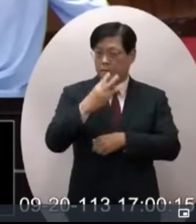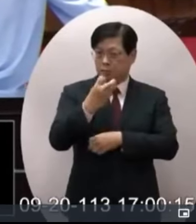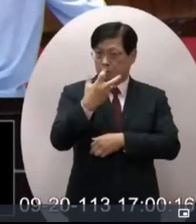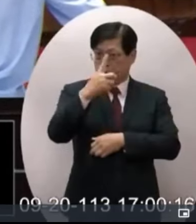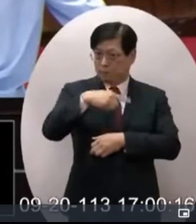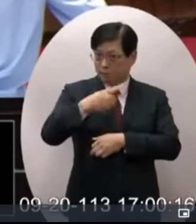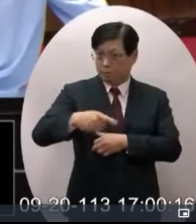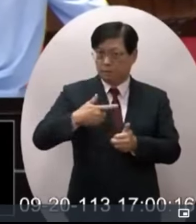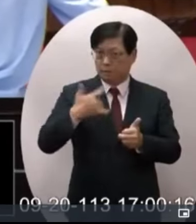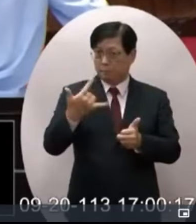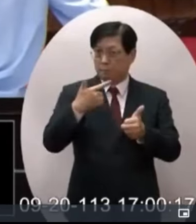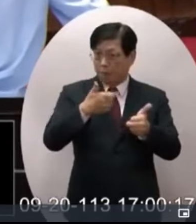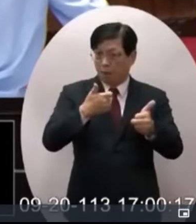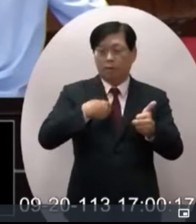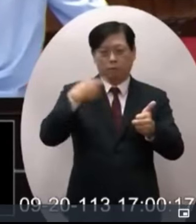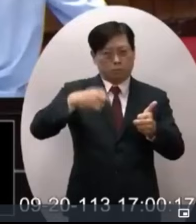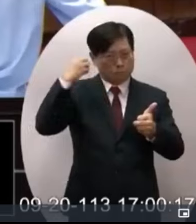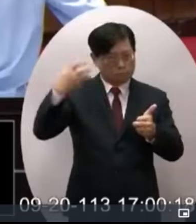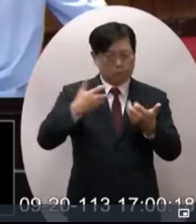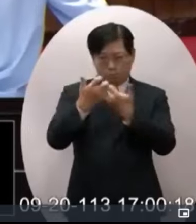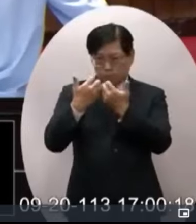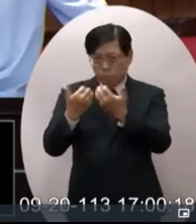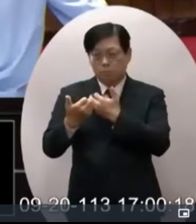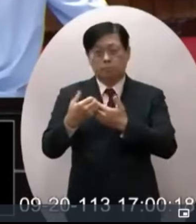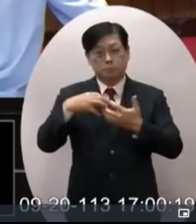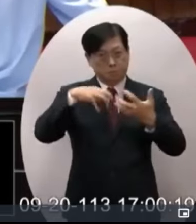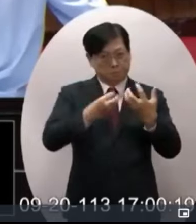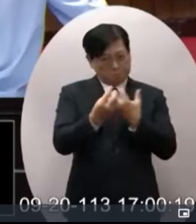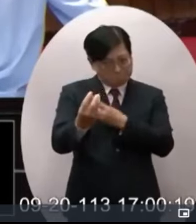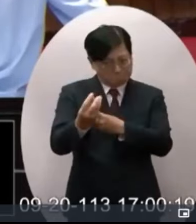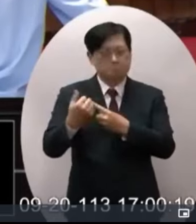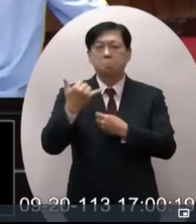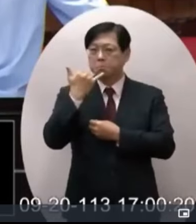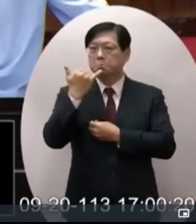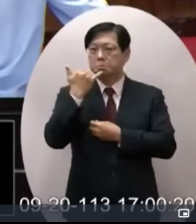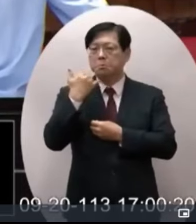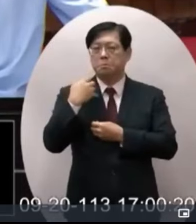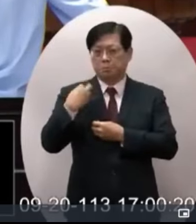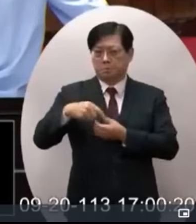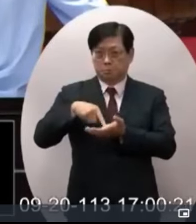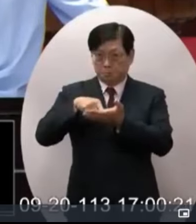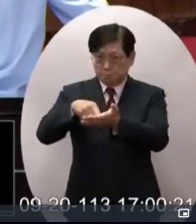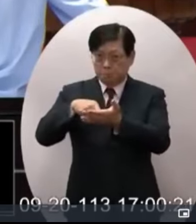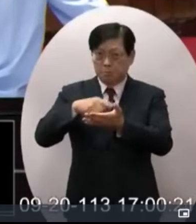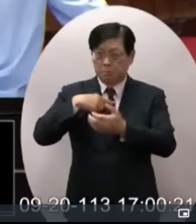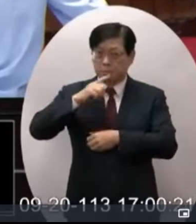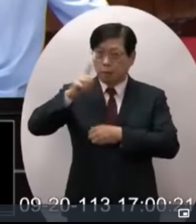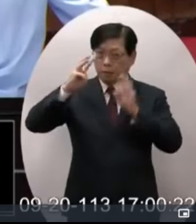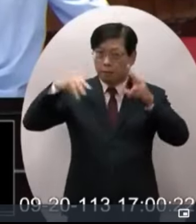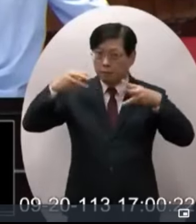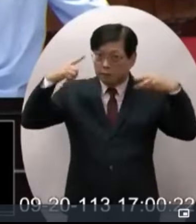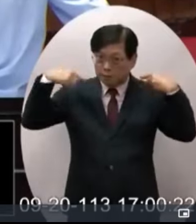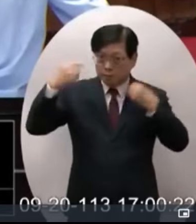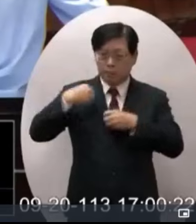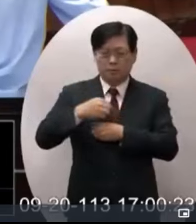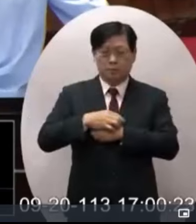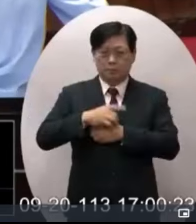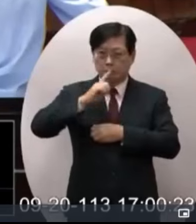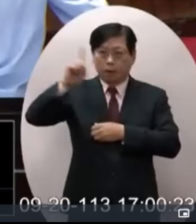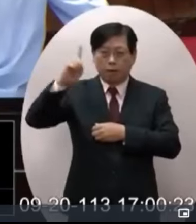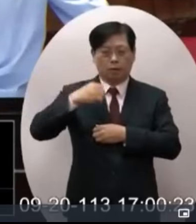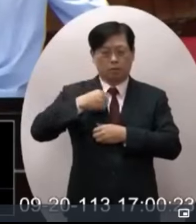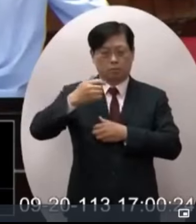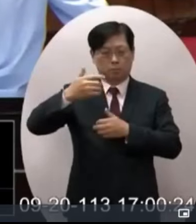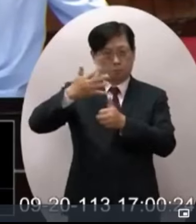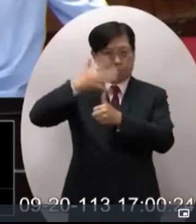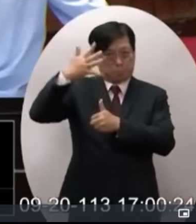37名的死刑犯，你们要必须重新检视，他有一些可能合乎资格，可以去跟这个检察总长